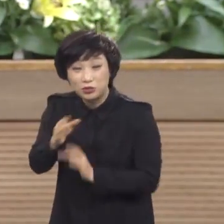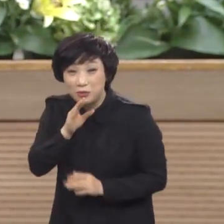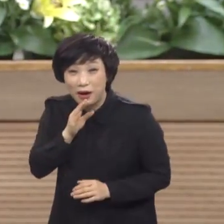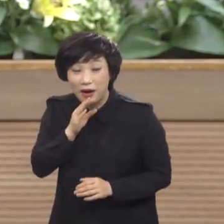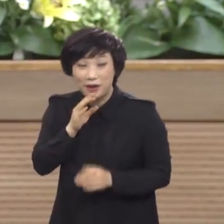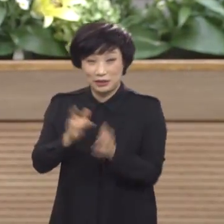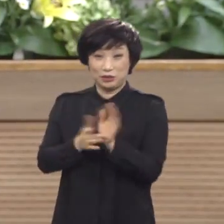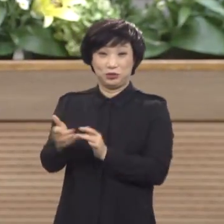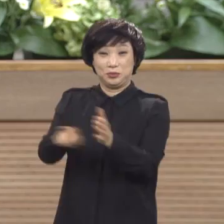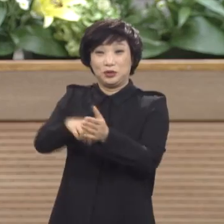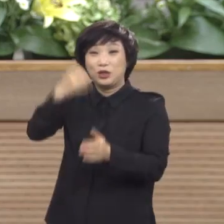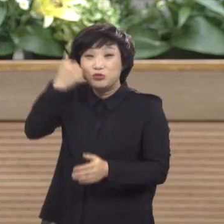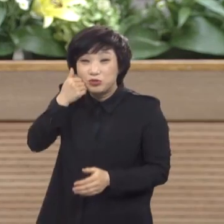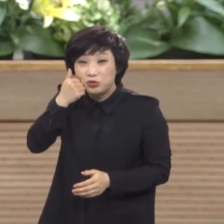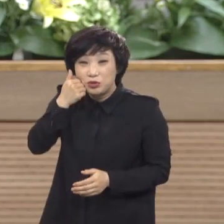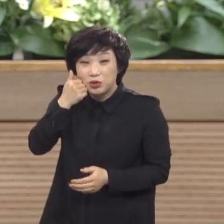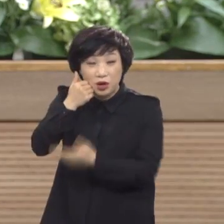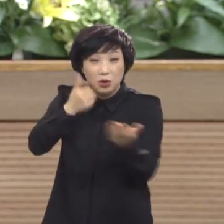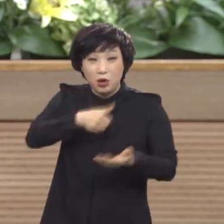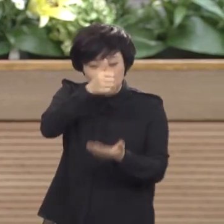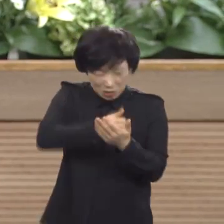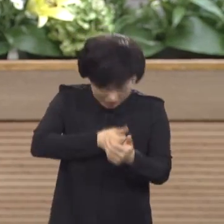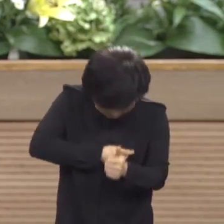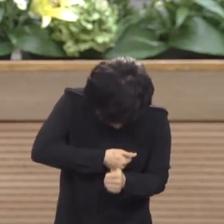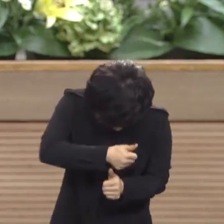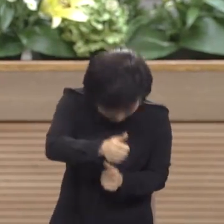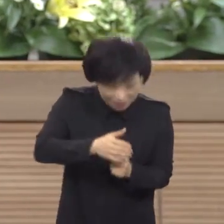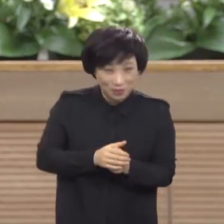사람이 누구냐? 죄를 이기고